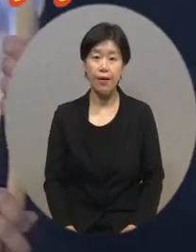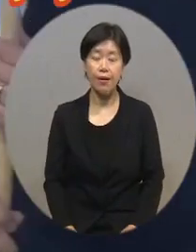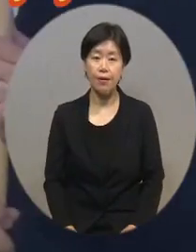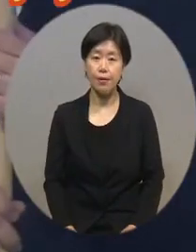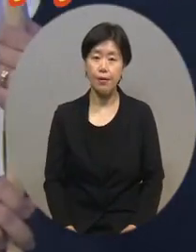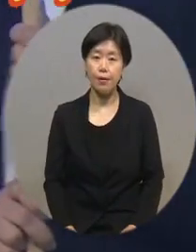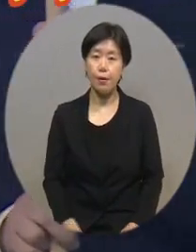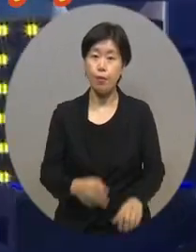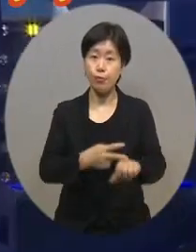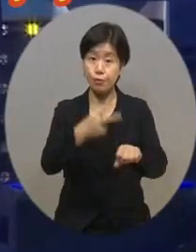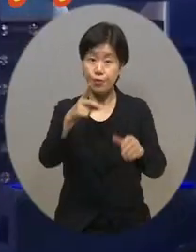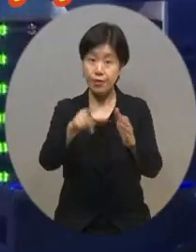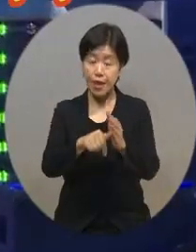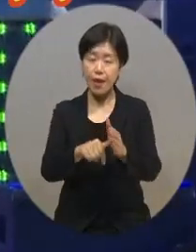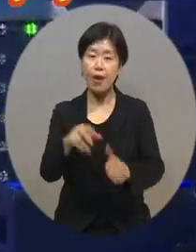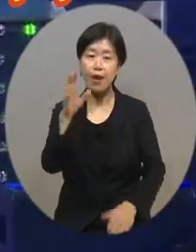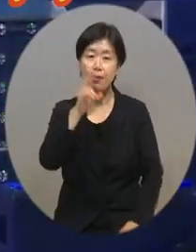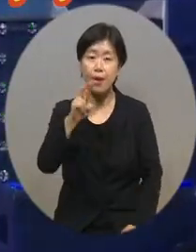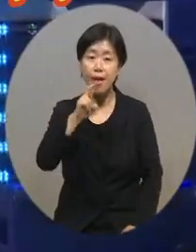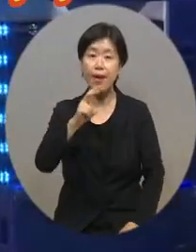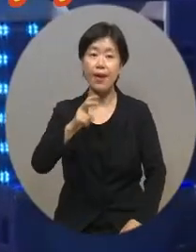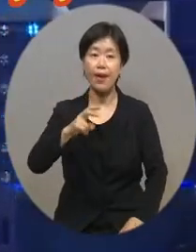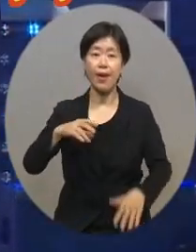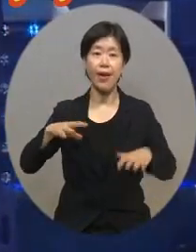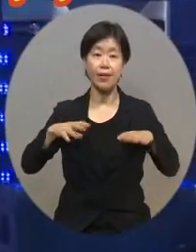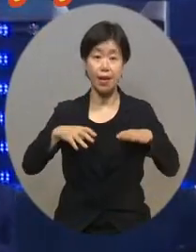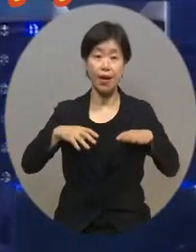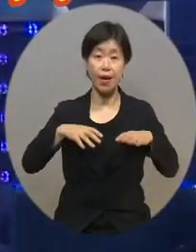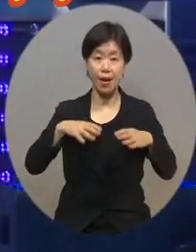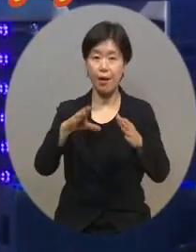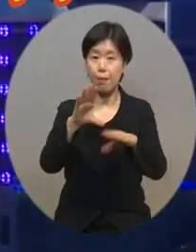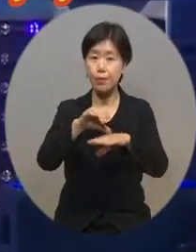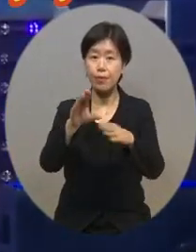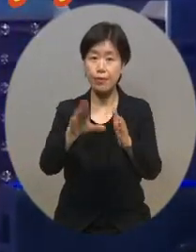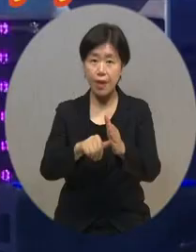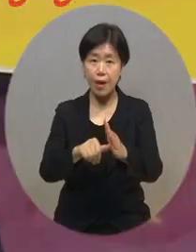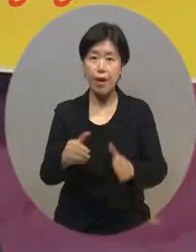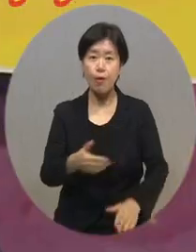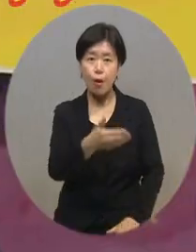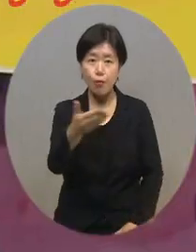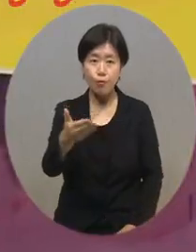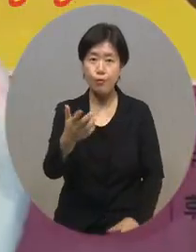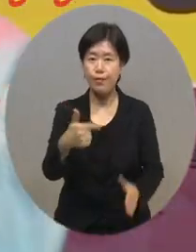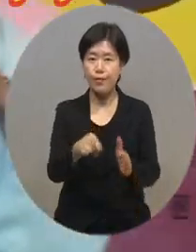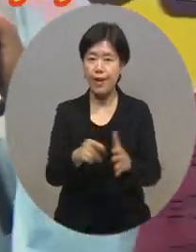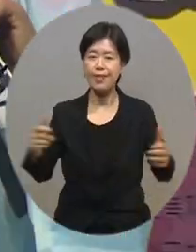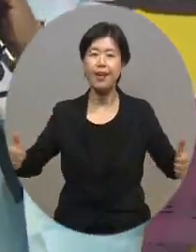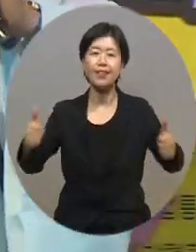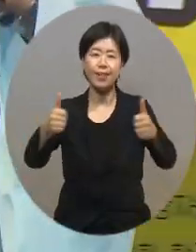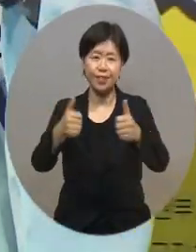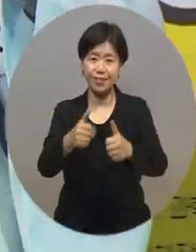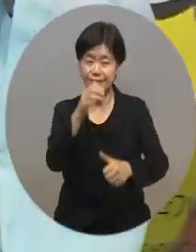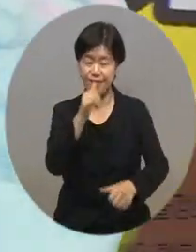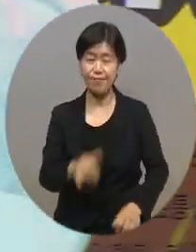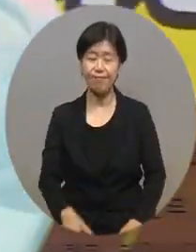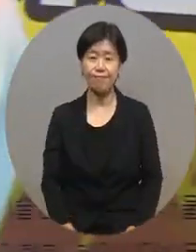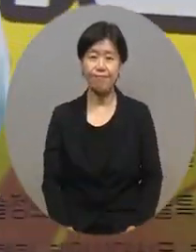생방송 전국 나눔 노래자랑에서 전국 각지의 숨은 실버 가수를 찾는 예선전이 펼쳐집니다.